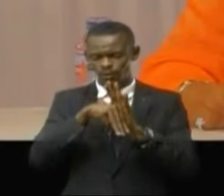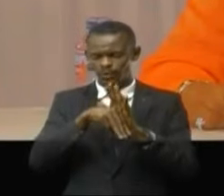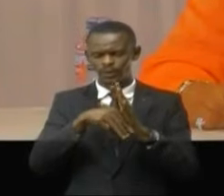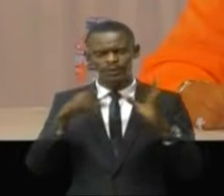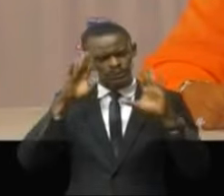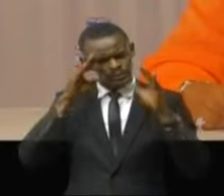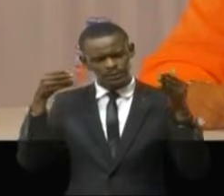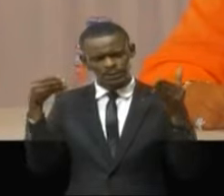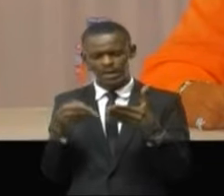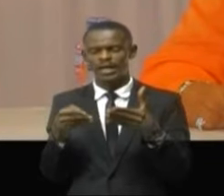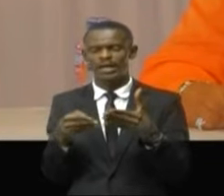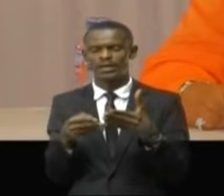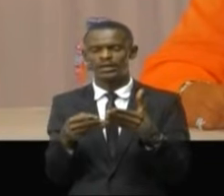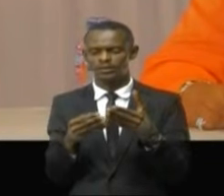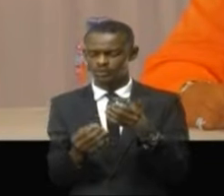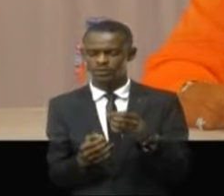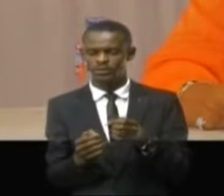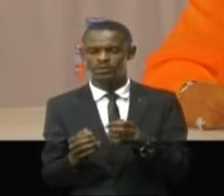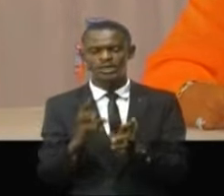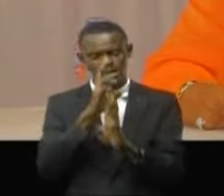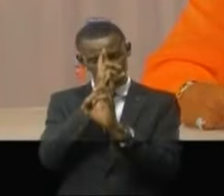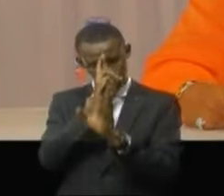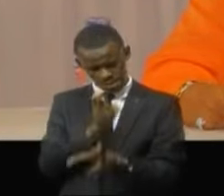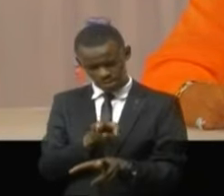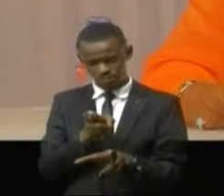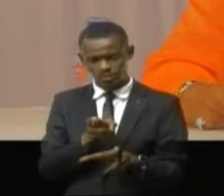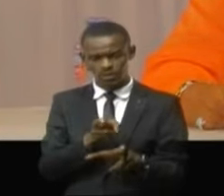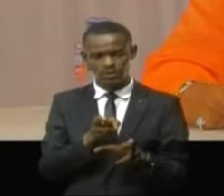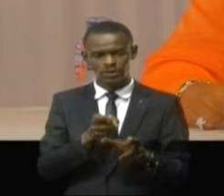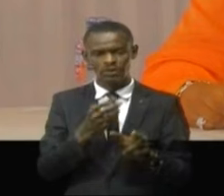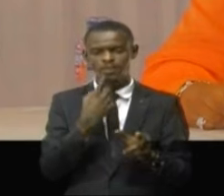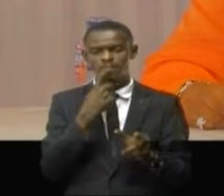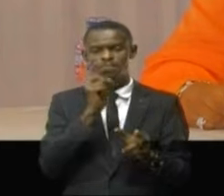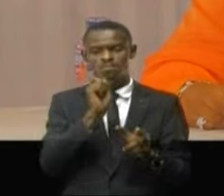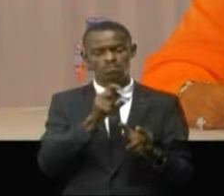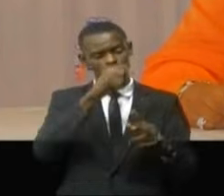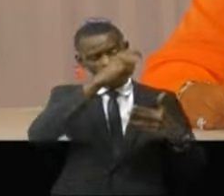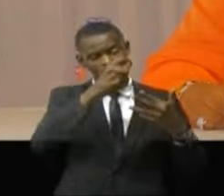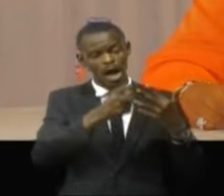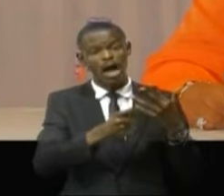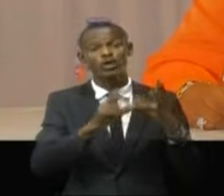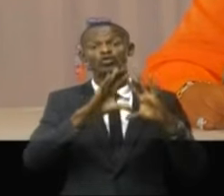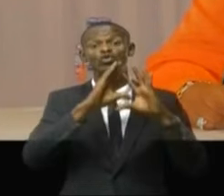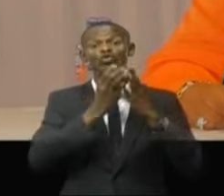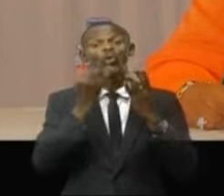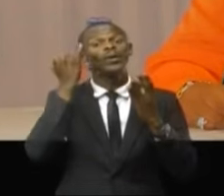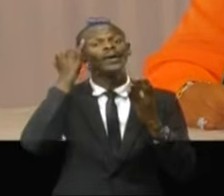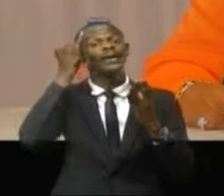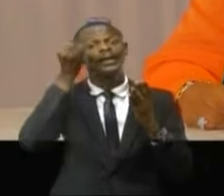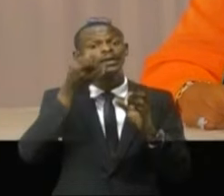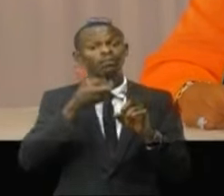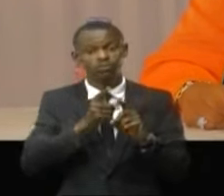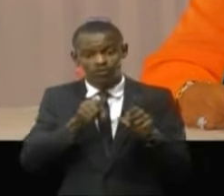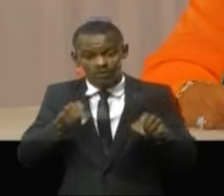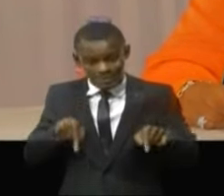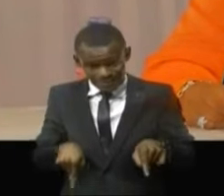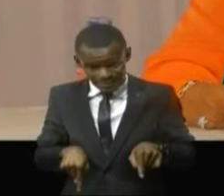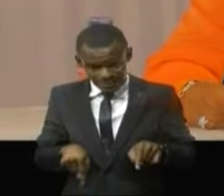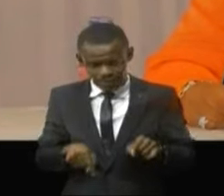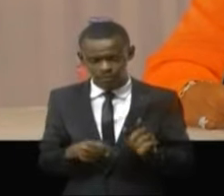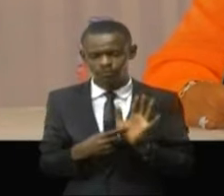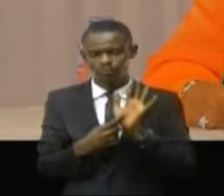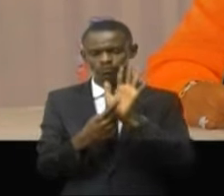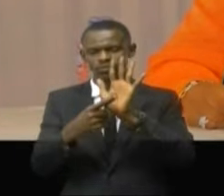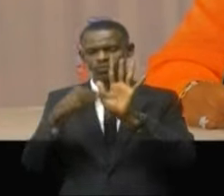portage soutenu des recommandations issues de cette table ronde afin d'alimenter notre réflexion en matière de renforcement des capacités